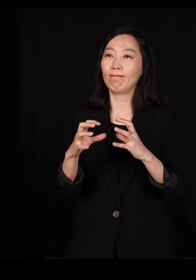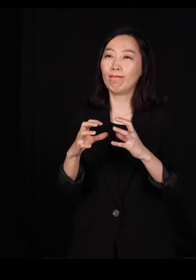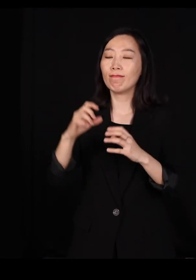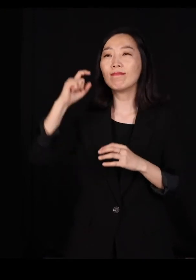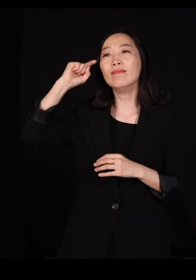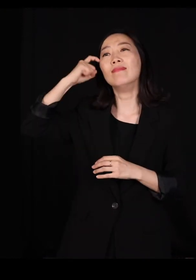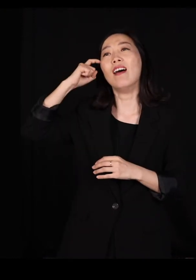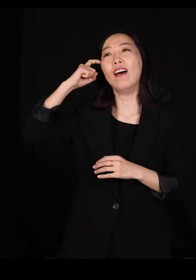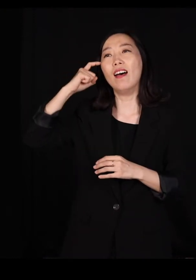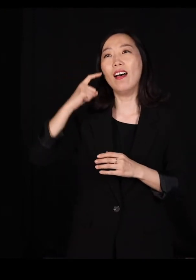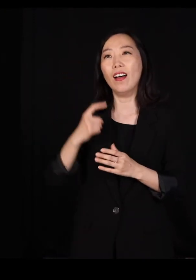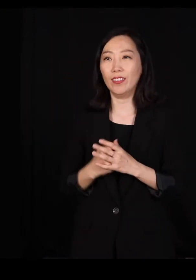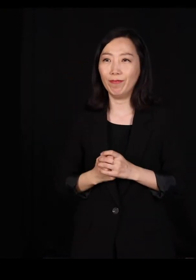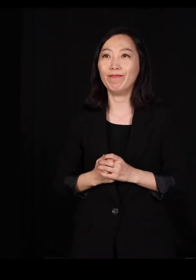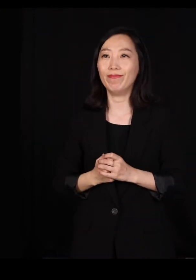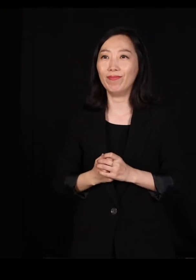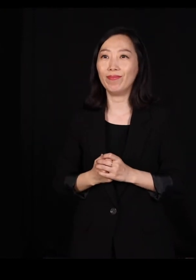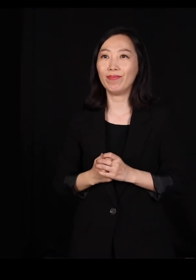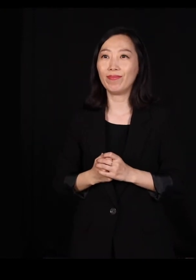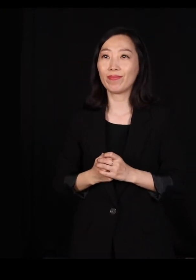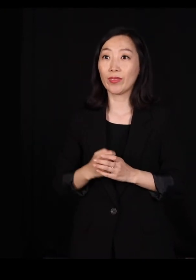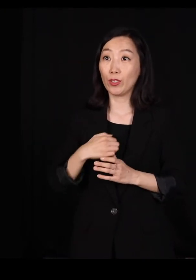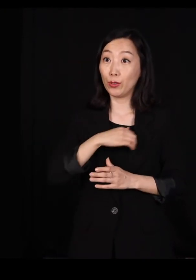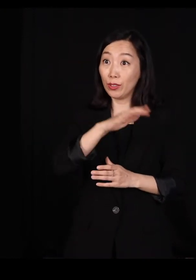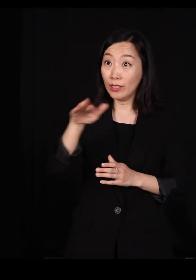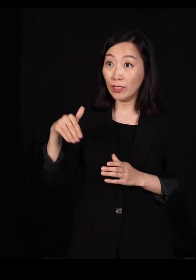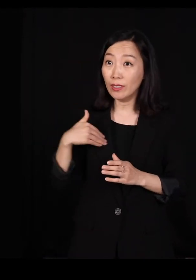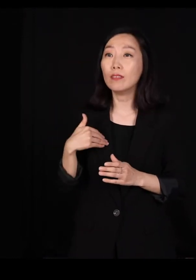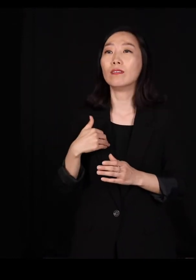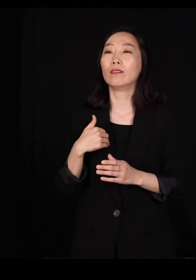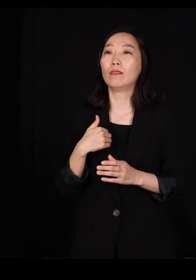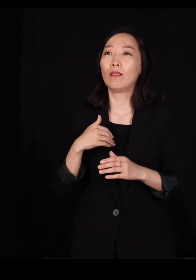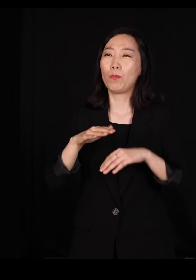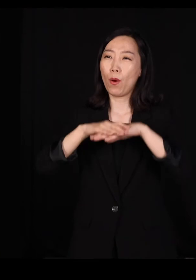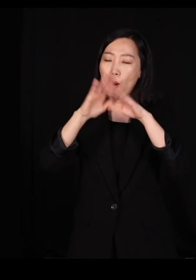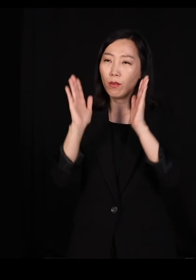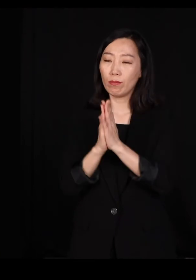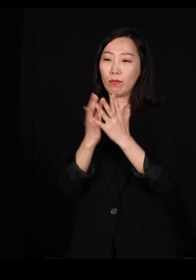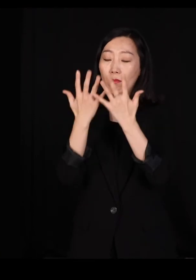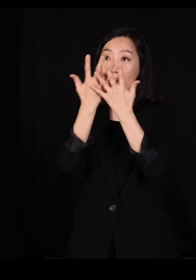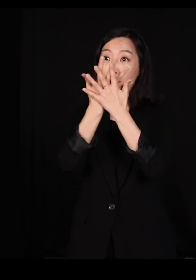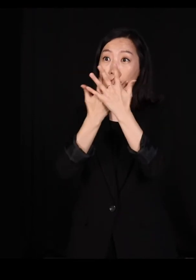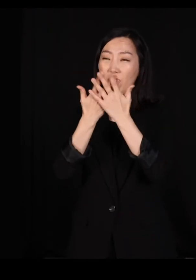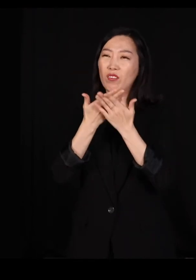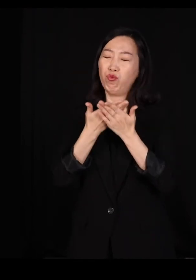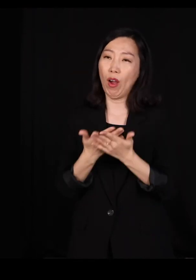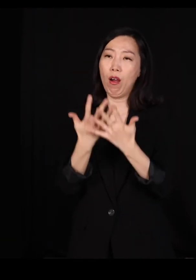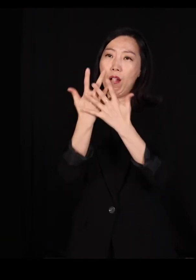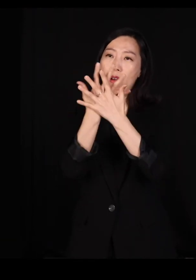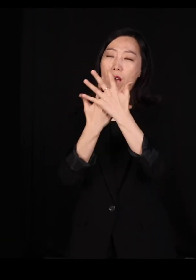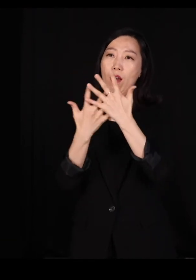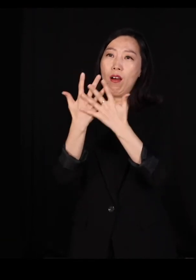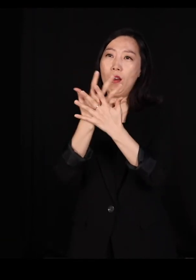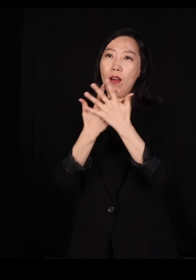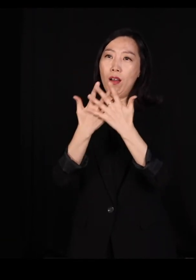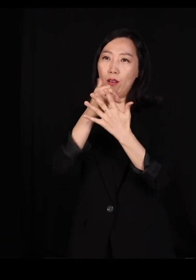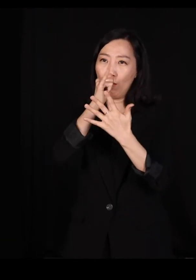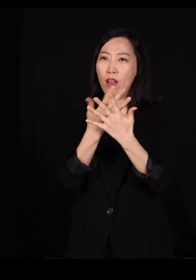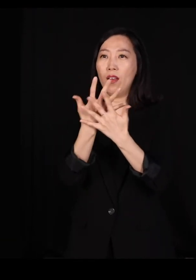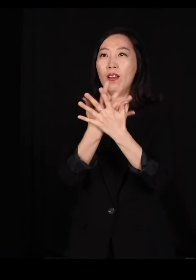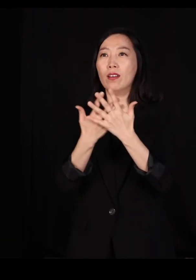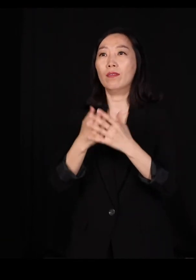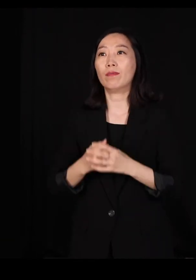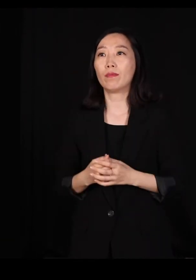수 있다는 그런 생각이었을 겁니다. 우리는 모두가 다 애매한 존재입니다. 누군가가